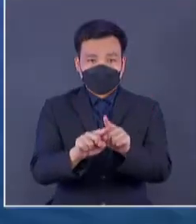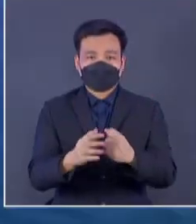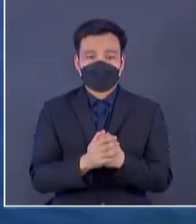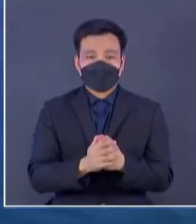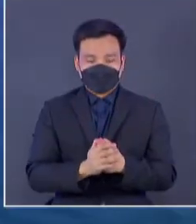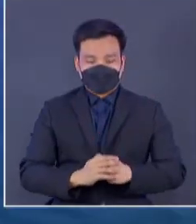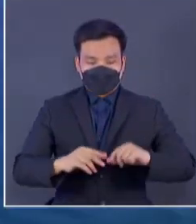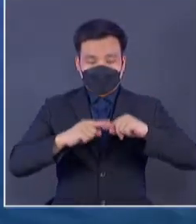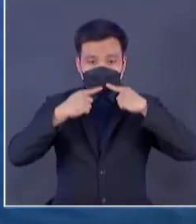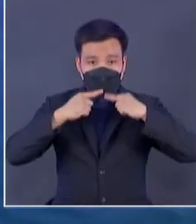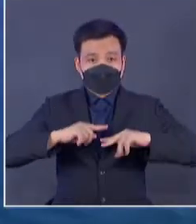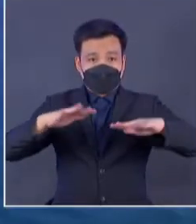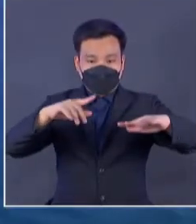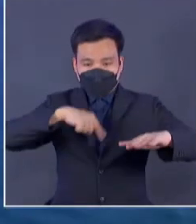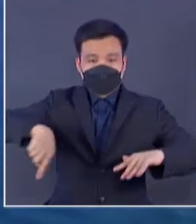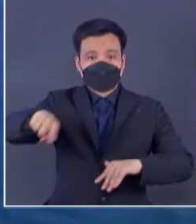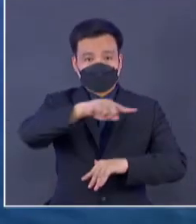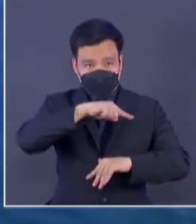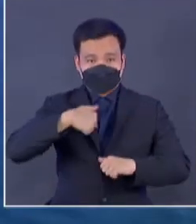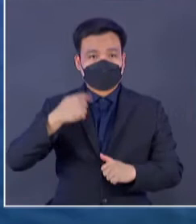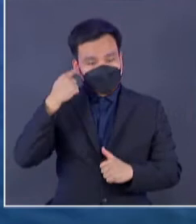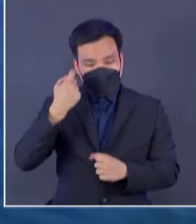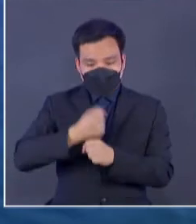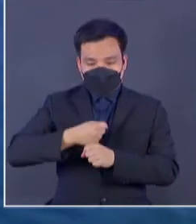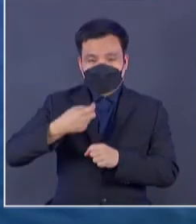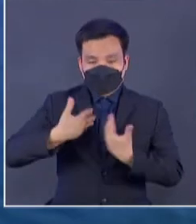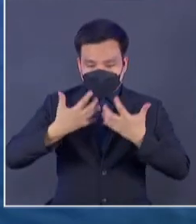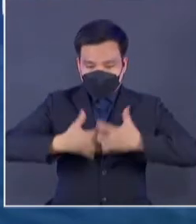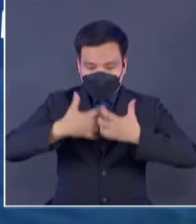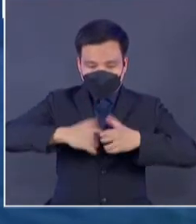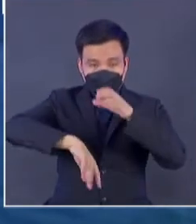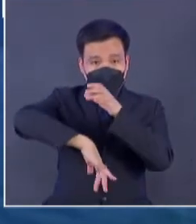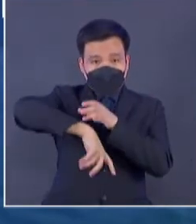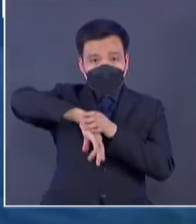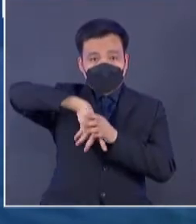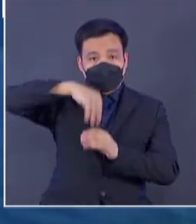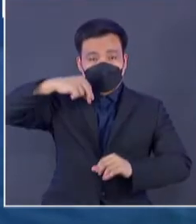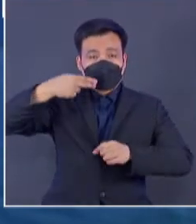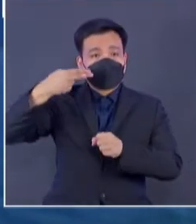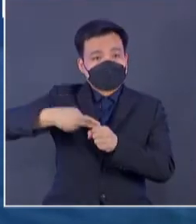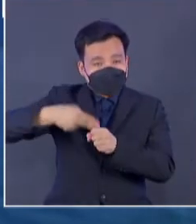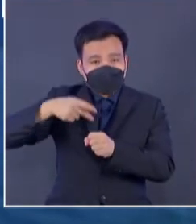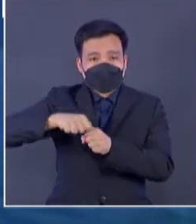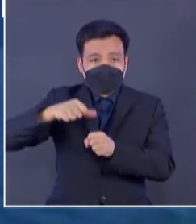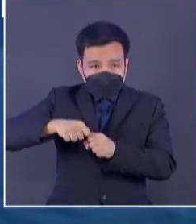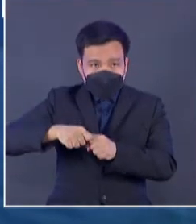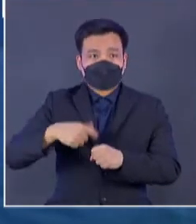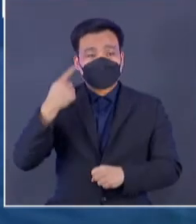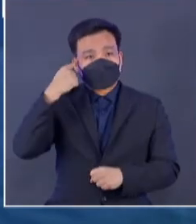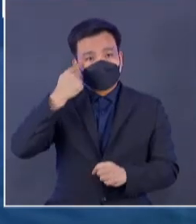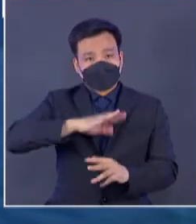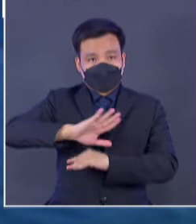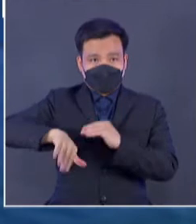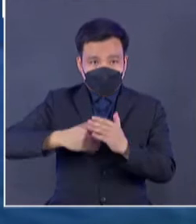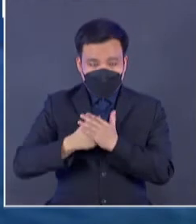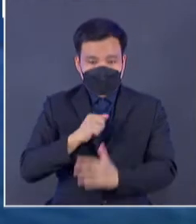อ่าวไทยเพื่อยื่นขอสิบในการสำรวจและผลิตปิโตรเลียมจำนวน 3แปลงรวมพื้นที่ 3หมื่น4873